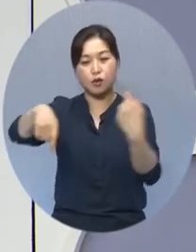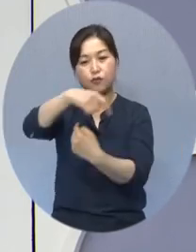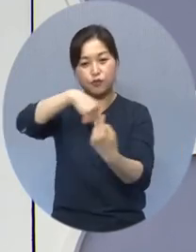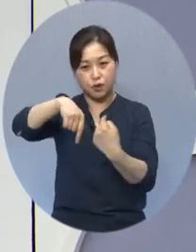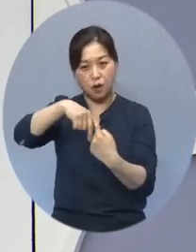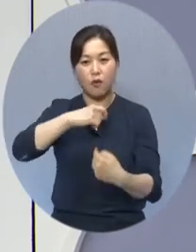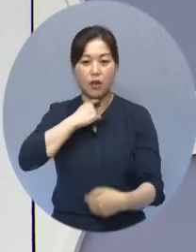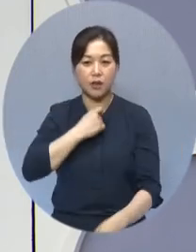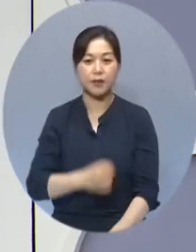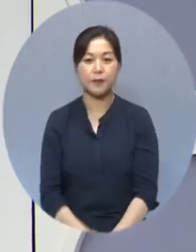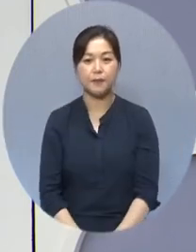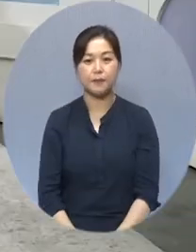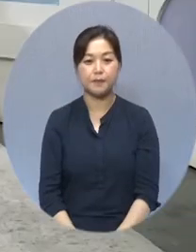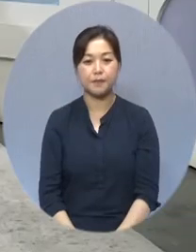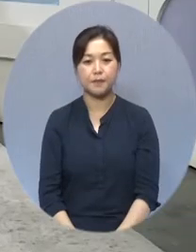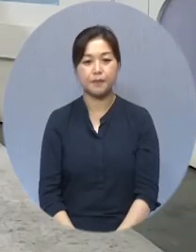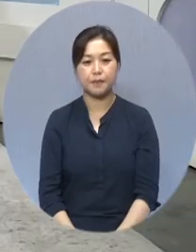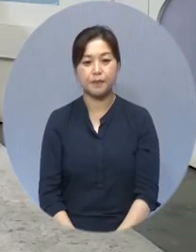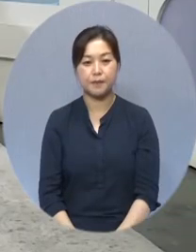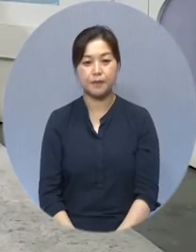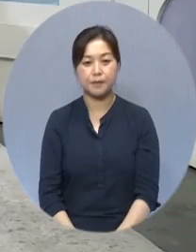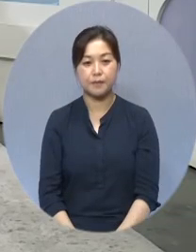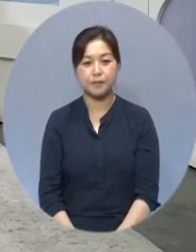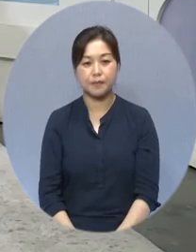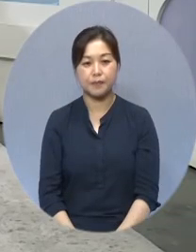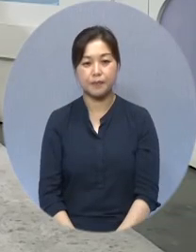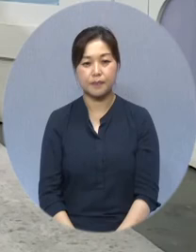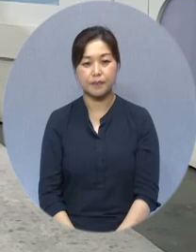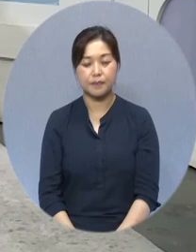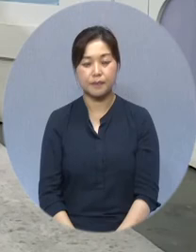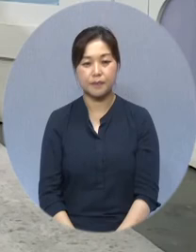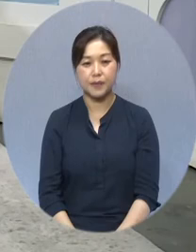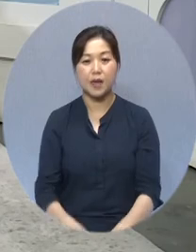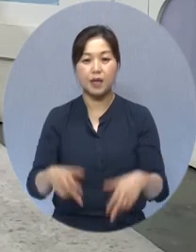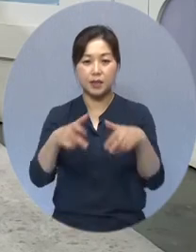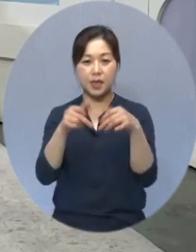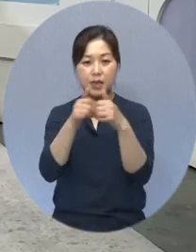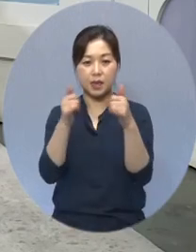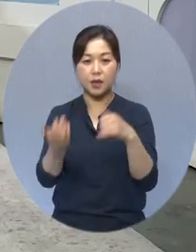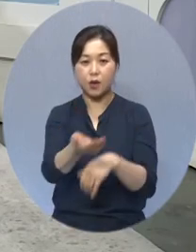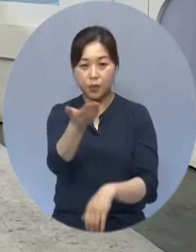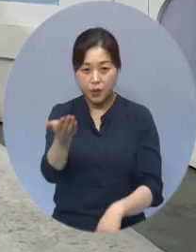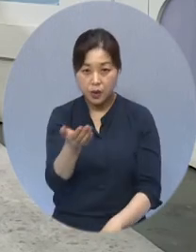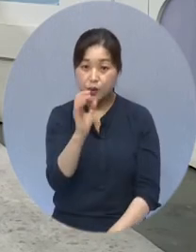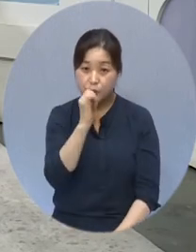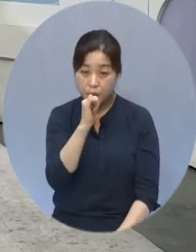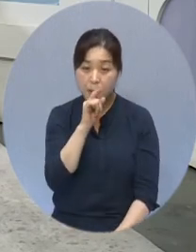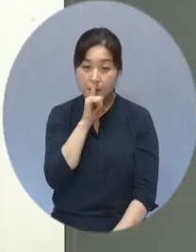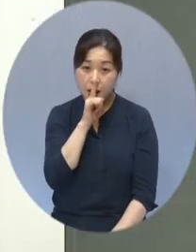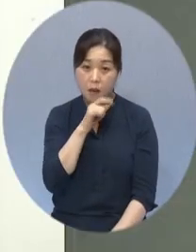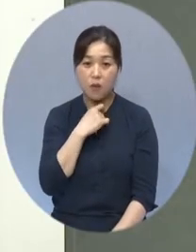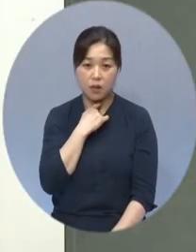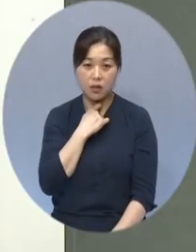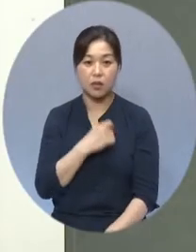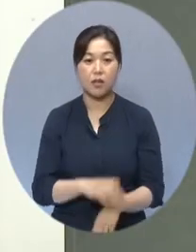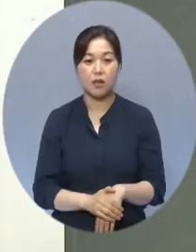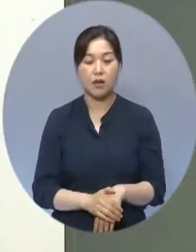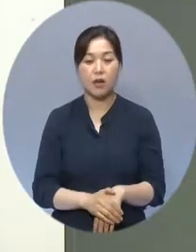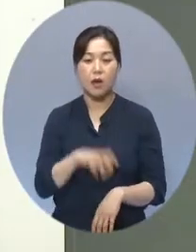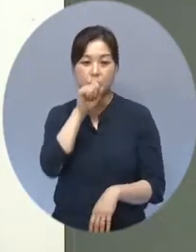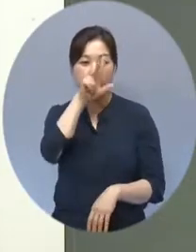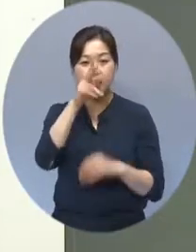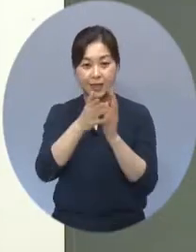좀 희망합니다. 네. 여기서 이제 각별히 장애인 여러분에게 소개 말씀을 드려야겠네요.